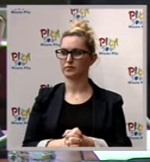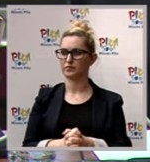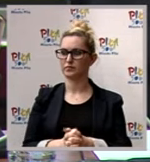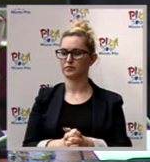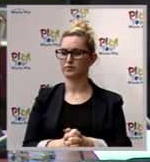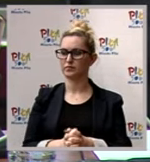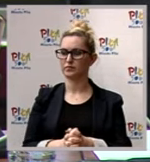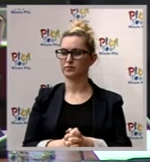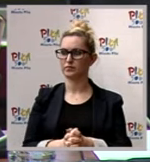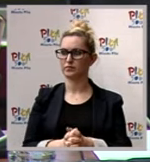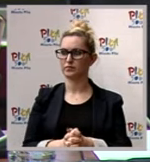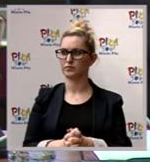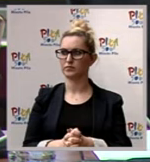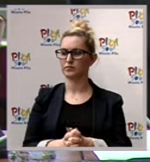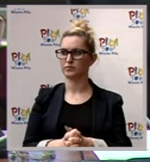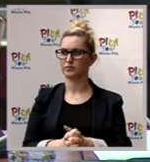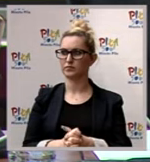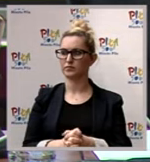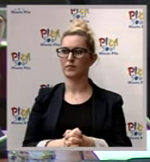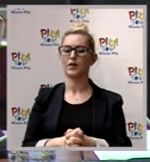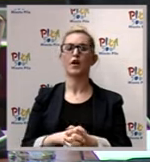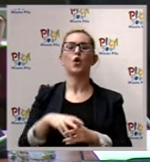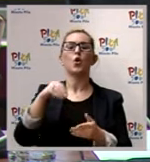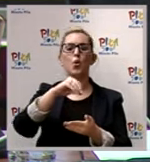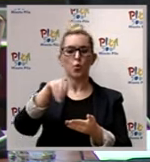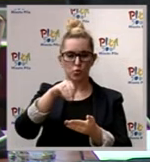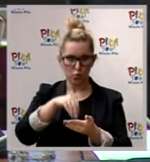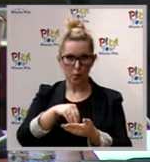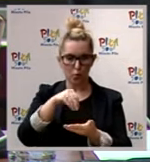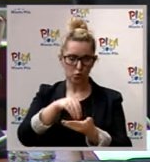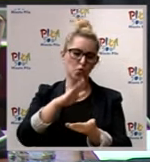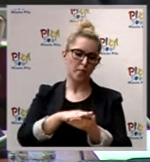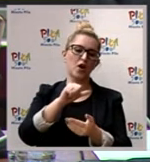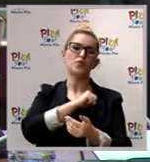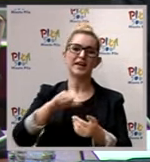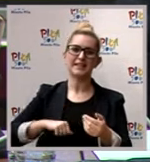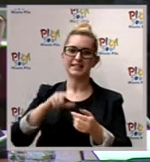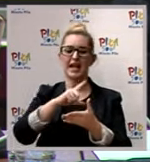i ubezpieczeń społecznych, uzupełnia się listę ławników na kadencję w latach